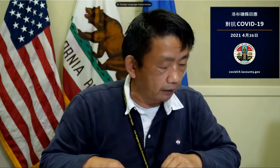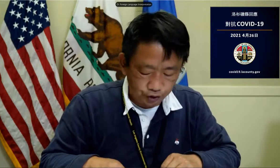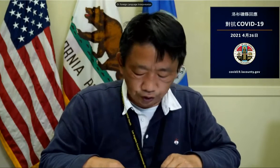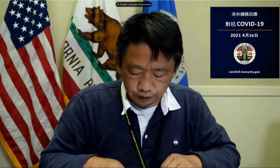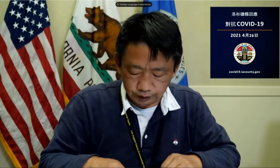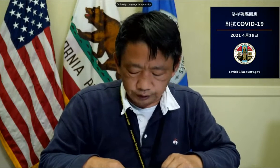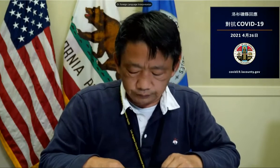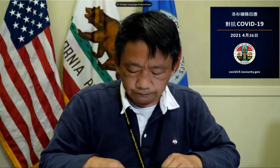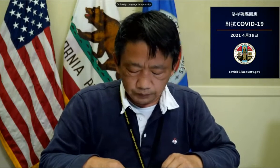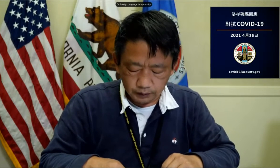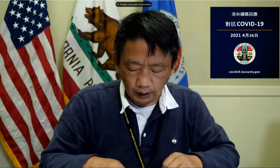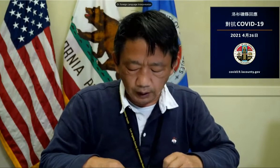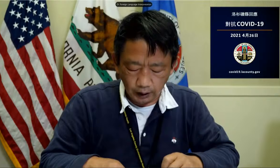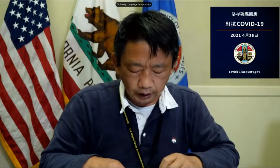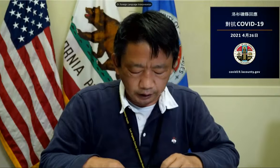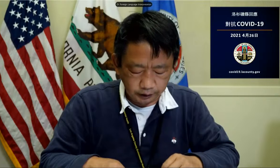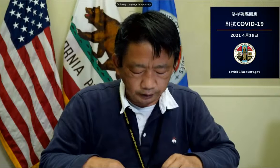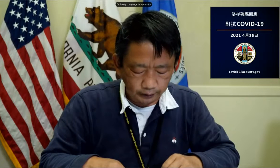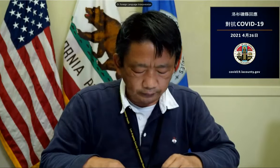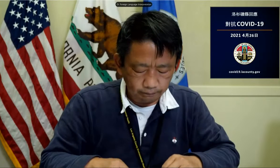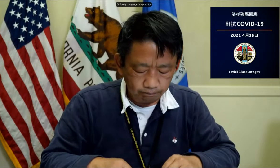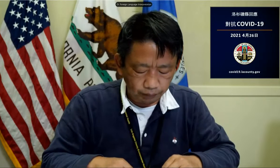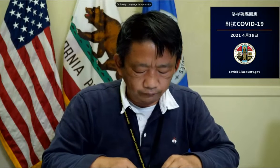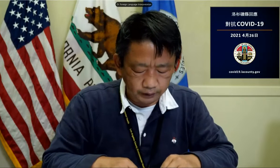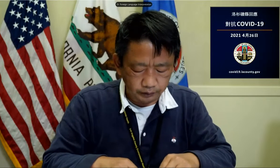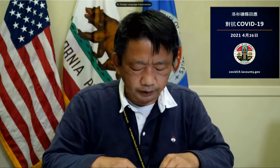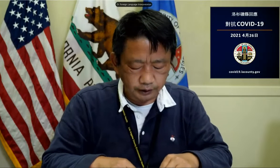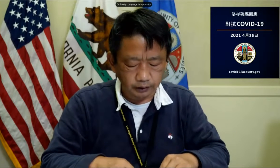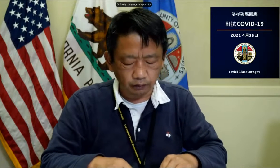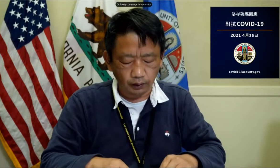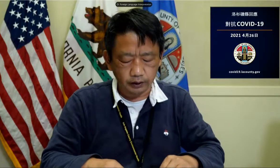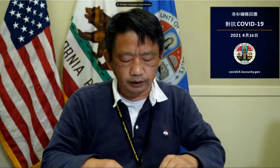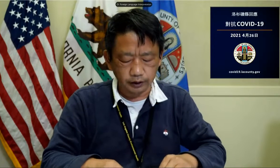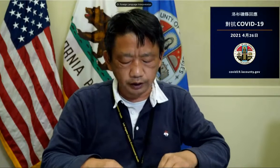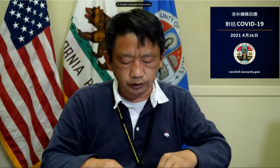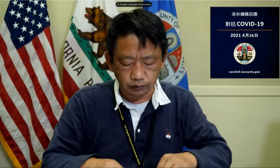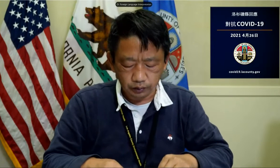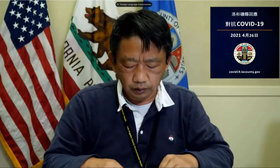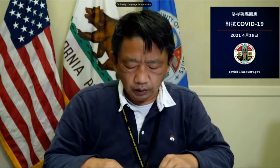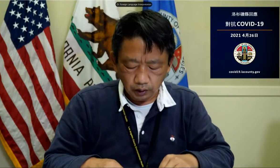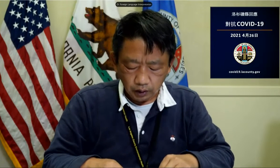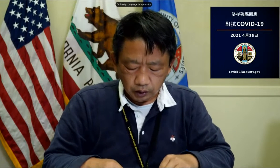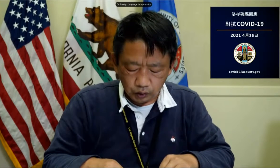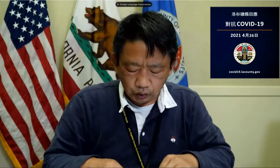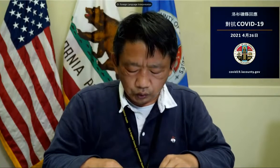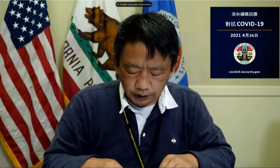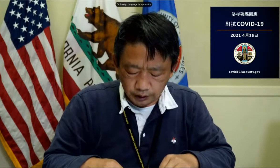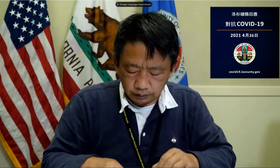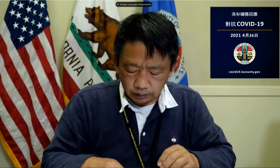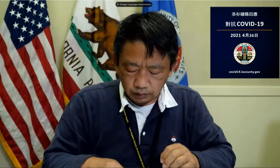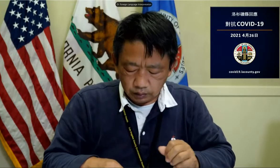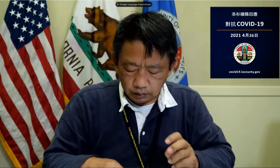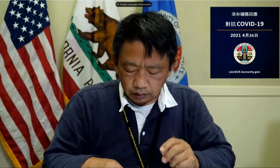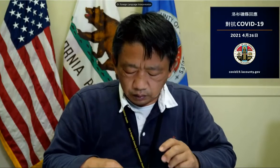了90%，在以色列60%成人完整的接种。最